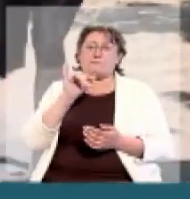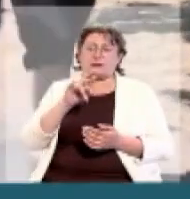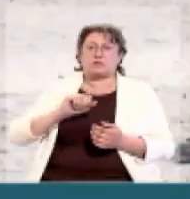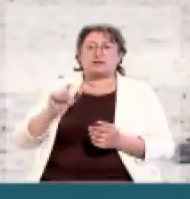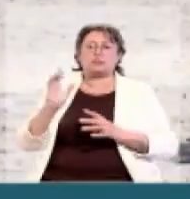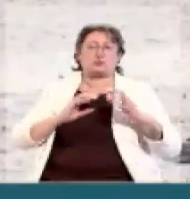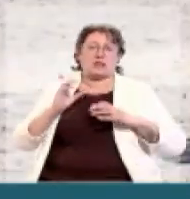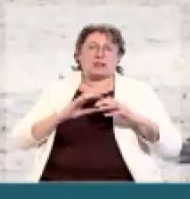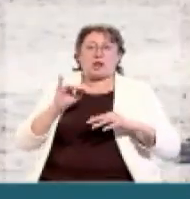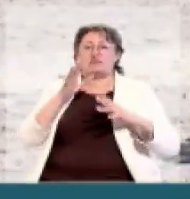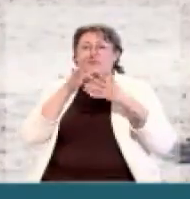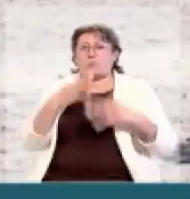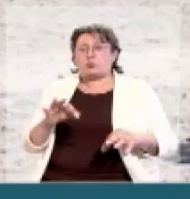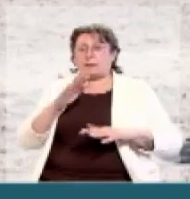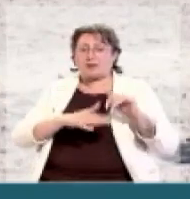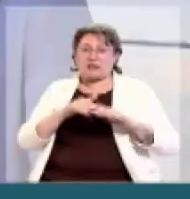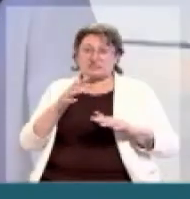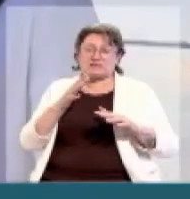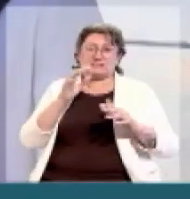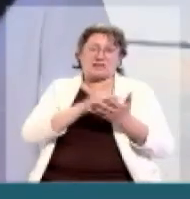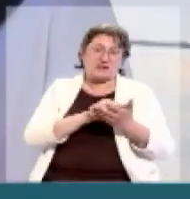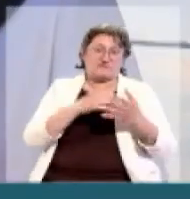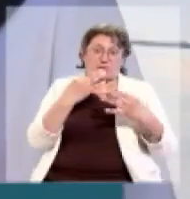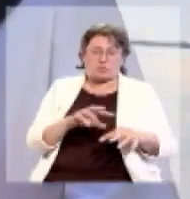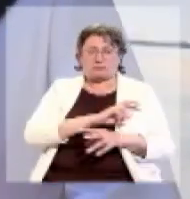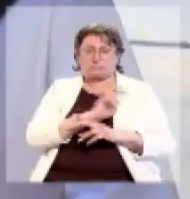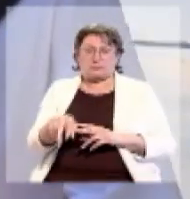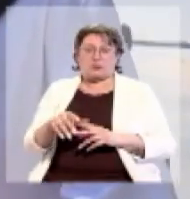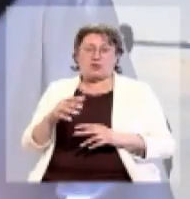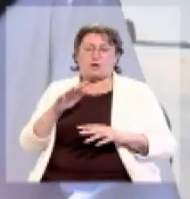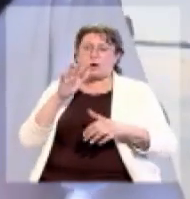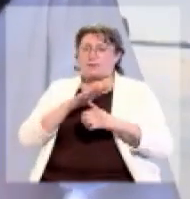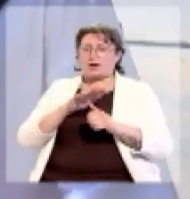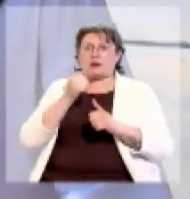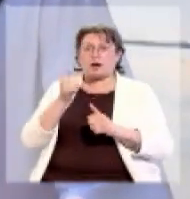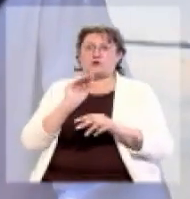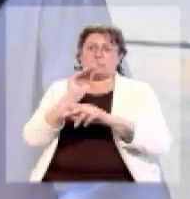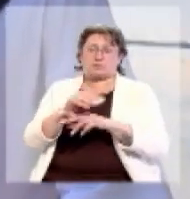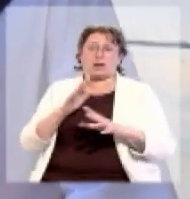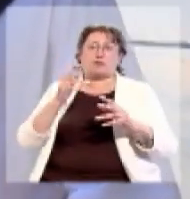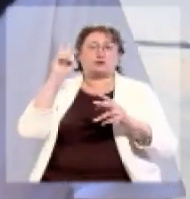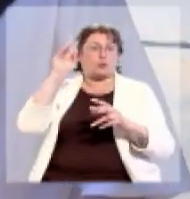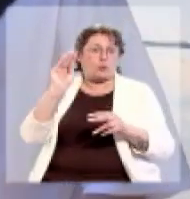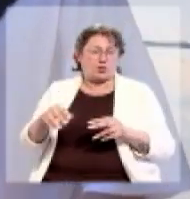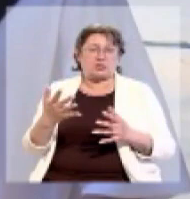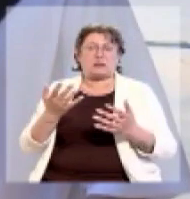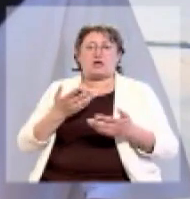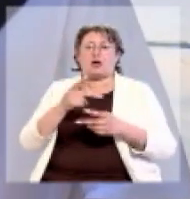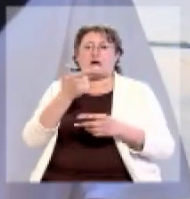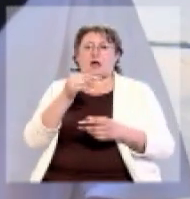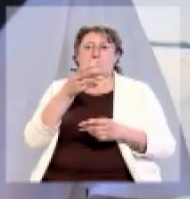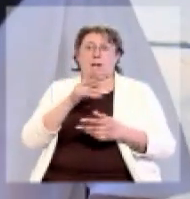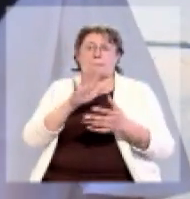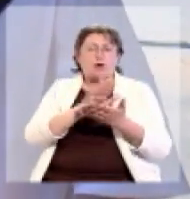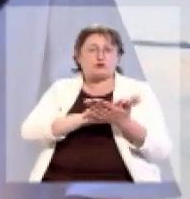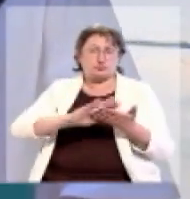от практики и занятий время проводят здесь. Пляж довольно хорошо изменился, появились туалеты, гамаки появились, сам пляж стал